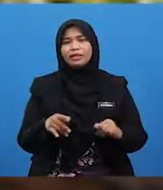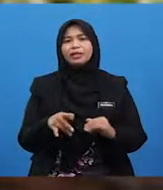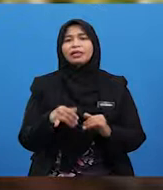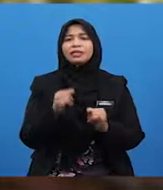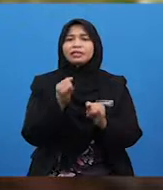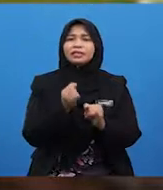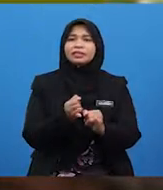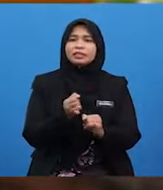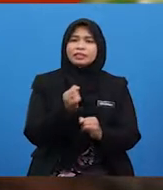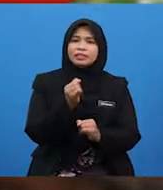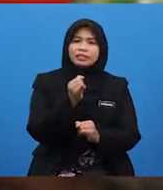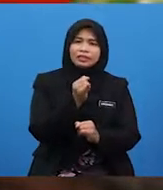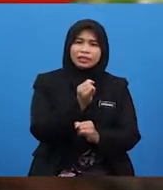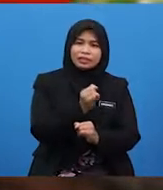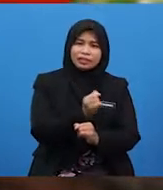aman.